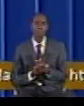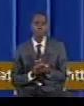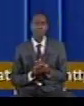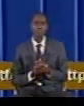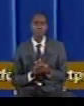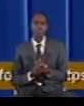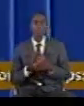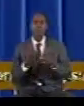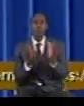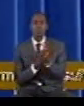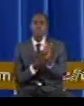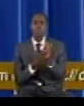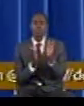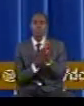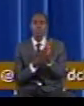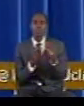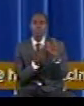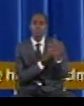Praise the Lord!